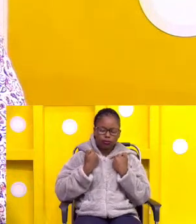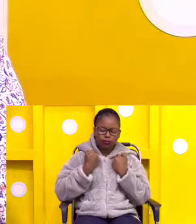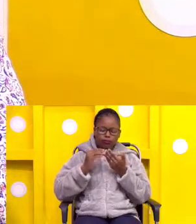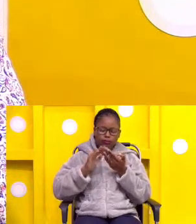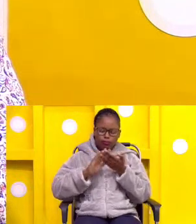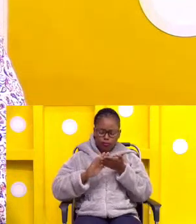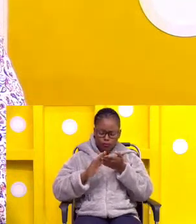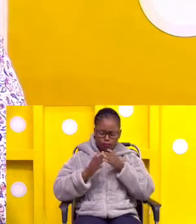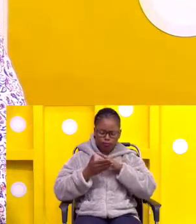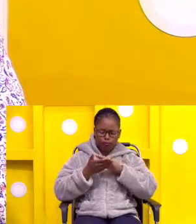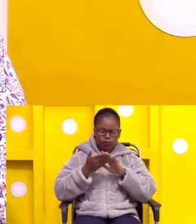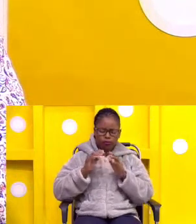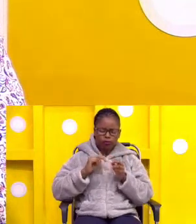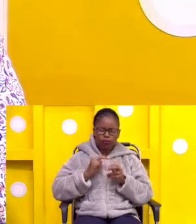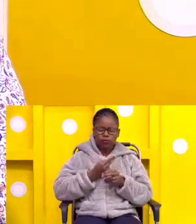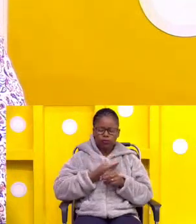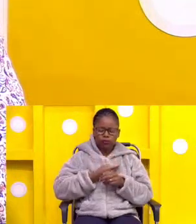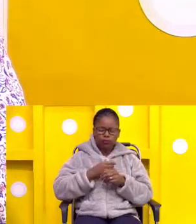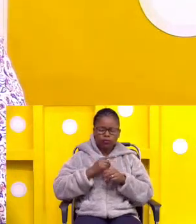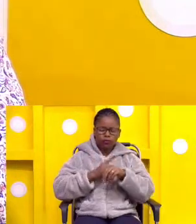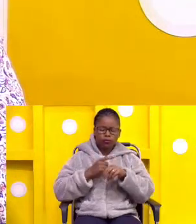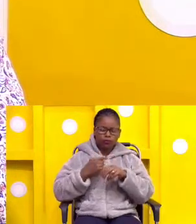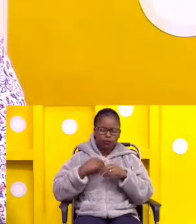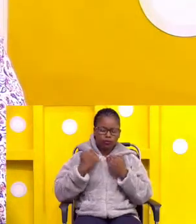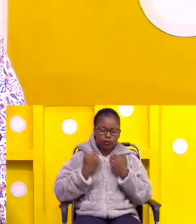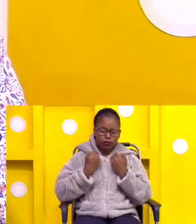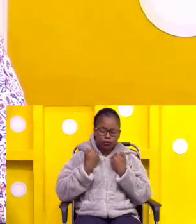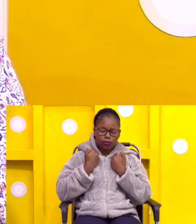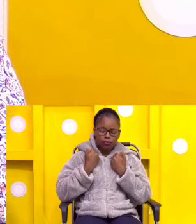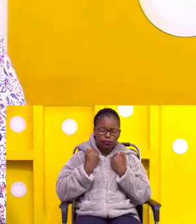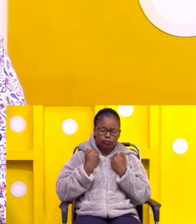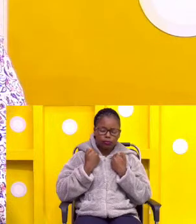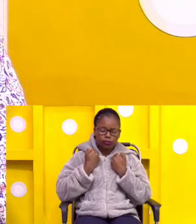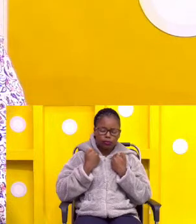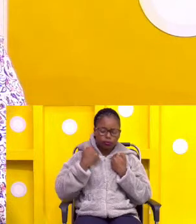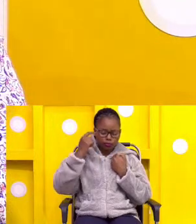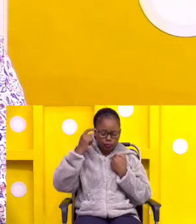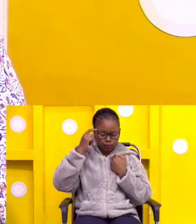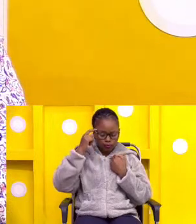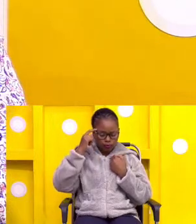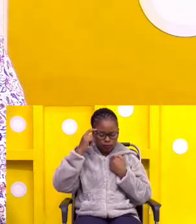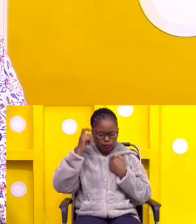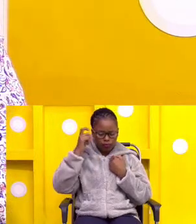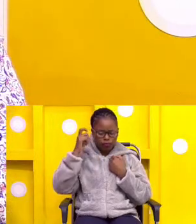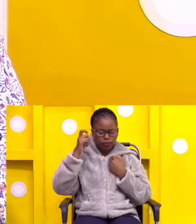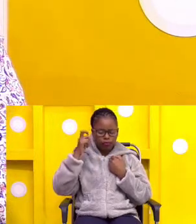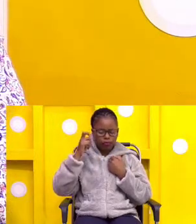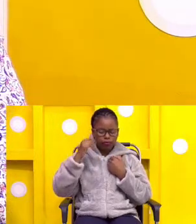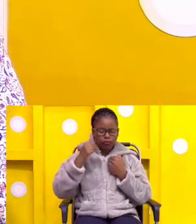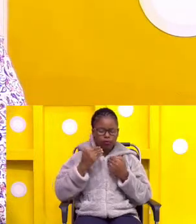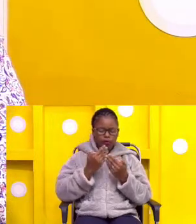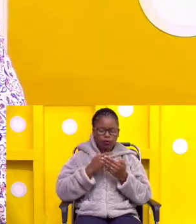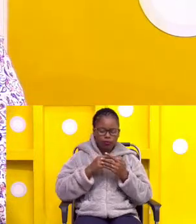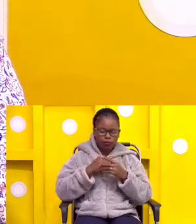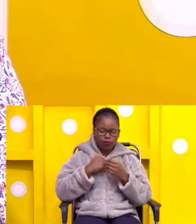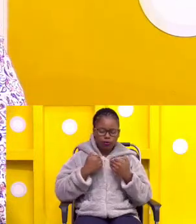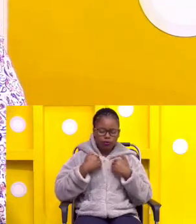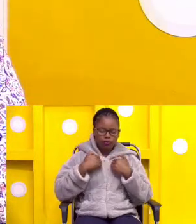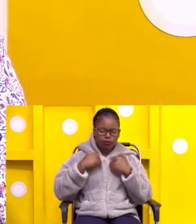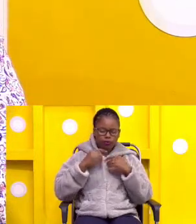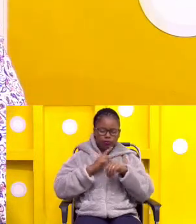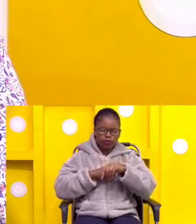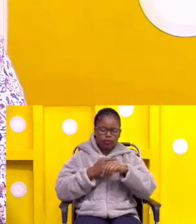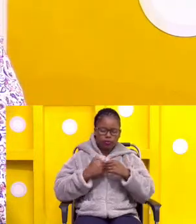na mawaganu maria twanathugunda riria tukomete. Meciria mathuku maria twaneciria riria ngai kigongona kia matuini